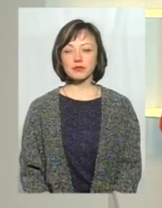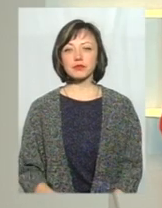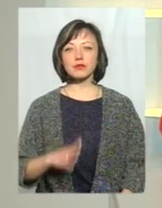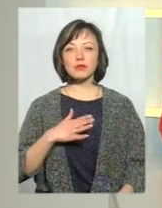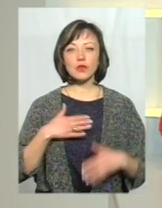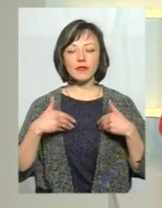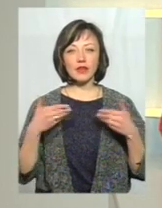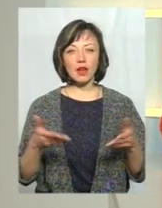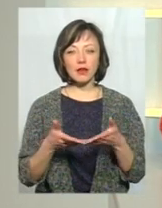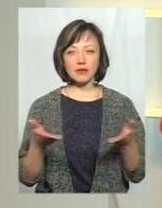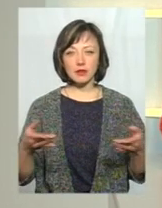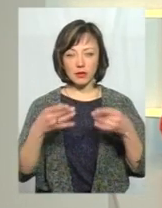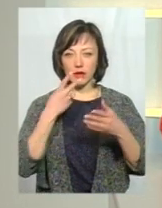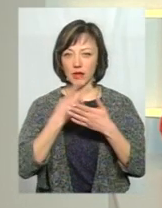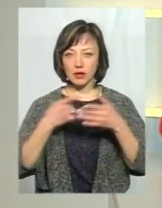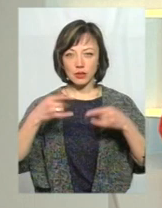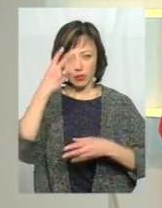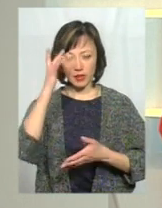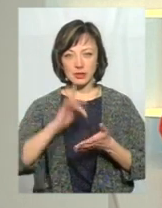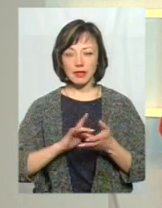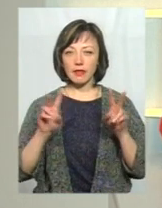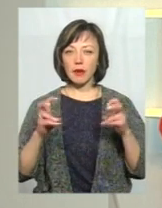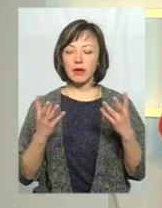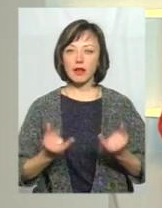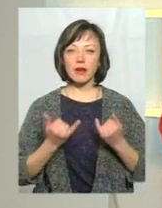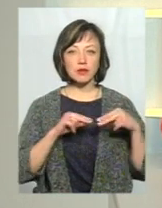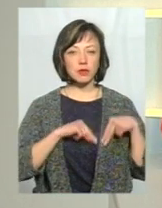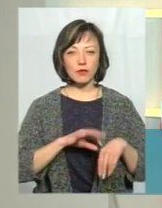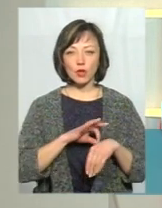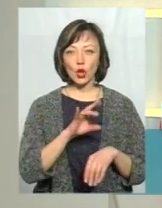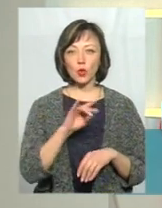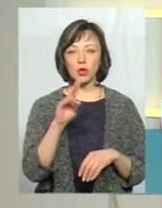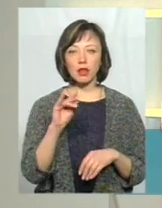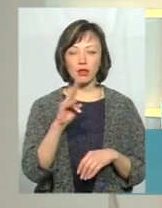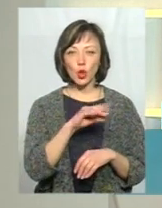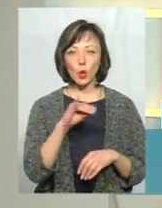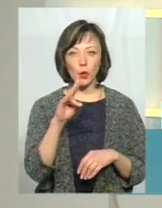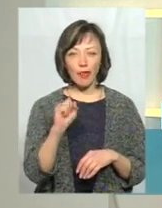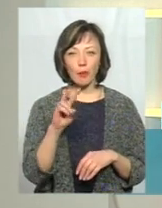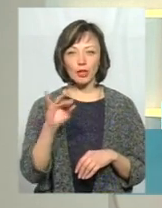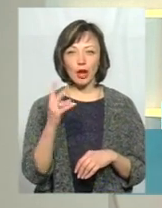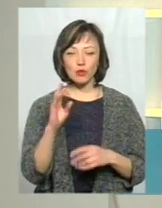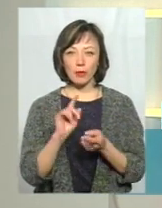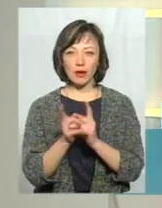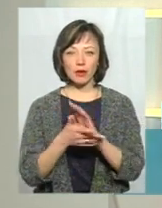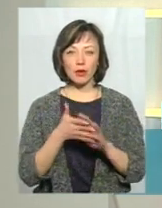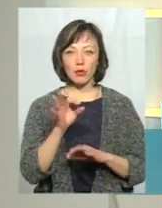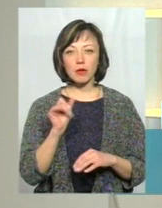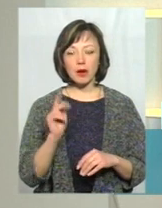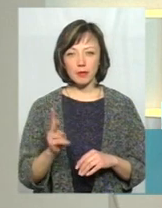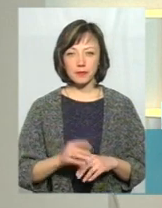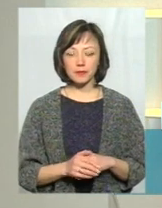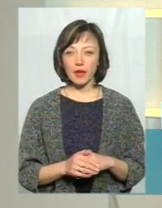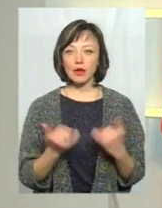Мої вітання усім телеглядачам «Поділля Центр». В ефірі «Тема дня». Сьогодні для вас у студії працює ведуча Юна Мітрашко, переклад на мову жестів Ольга